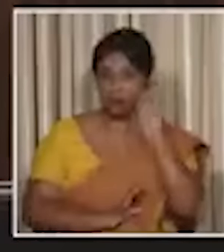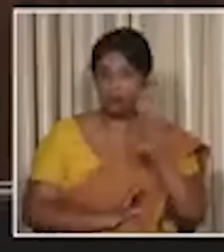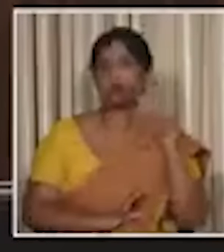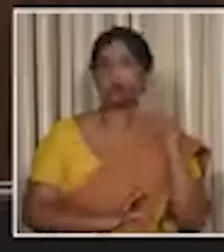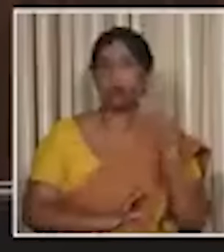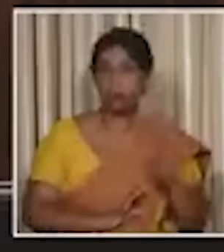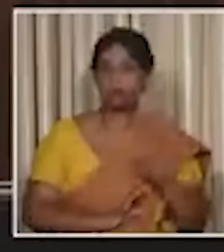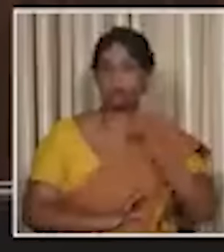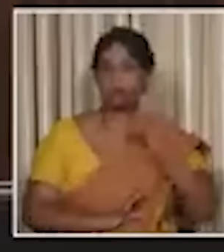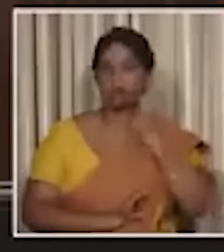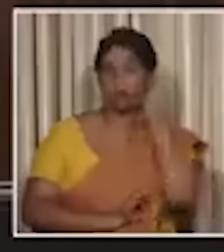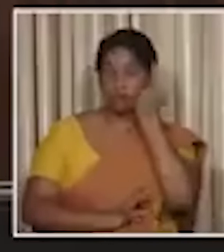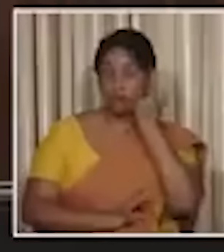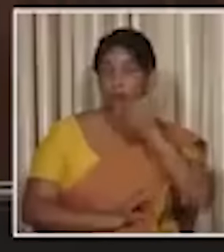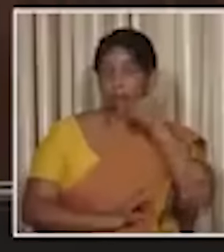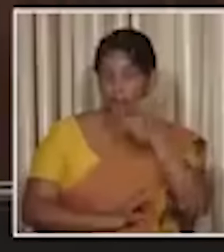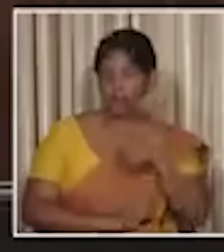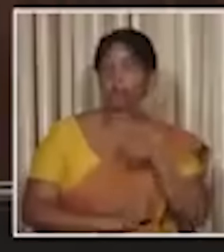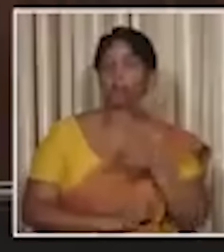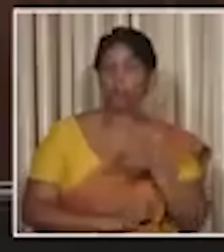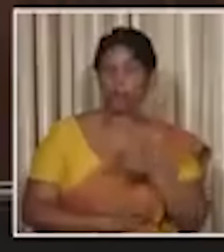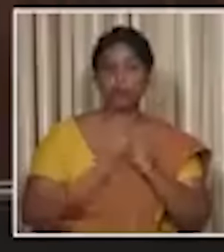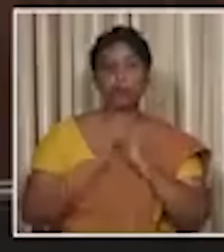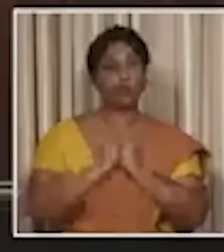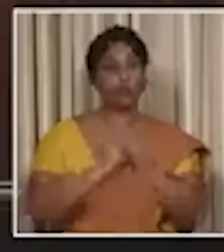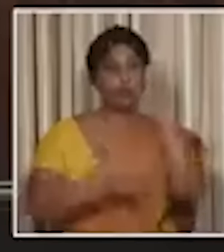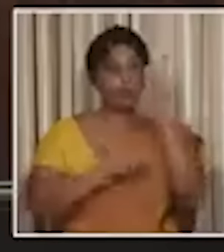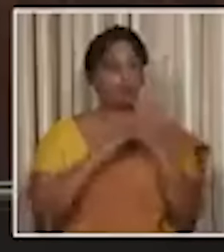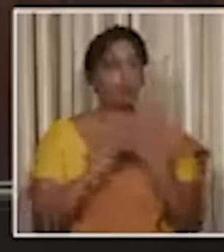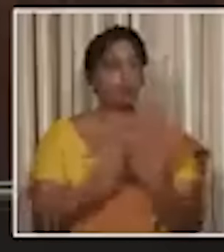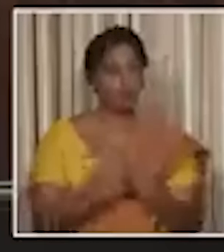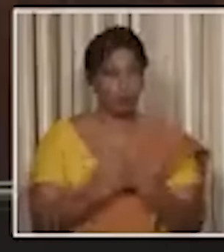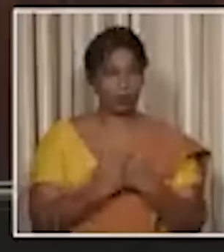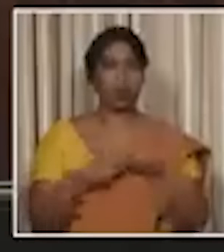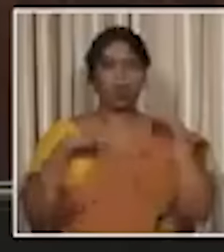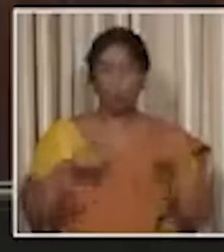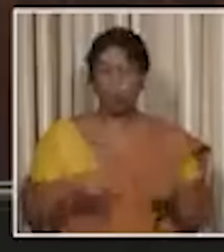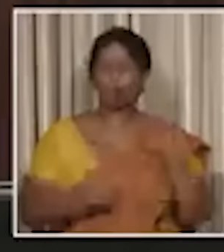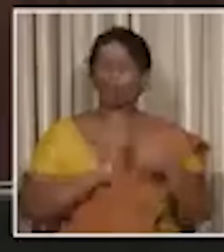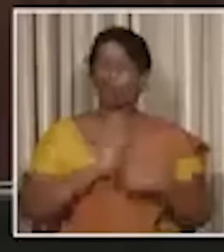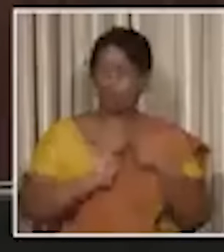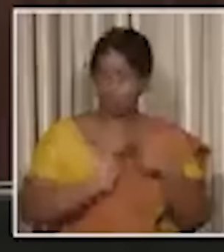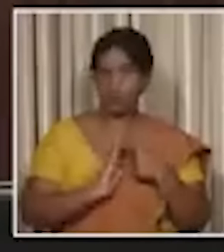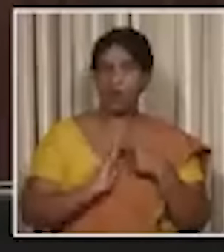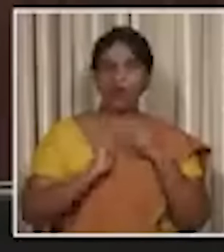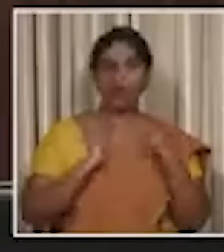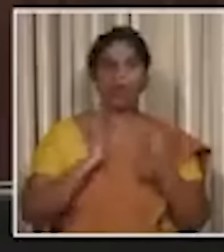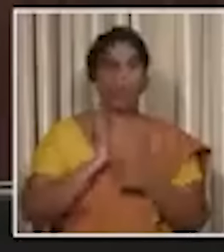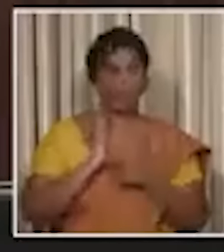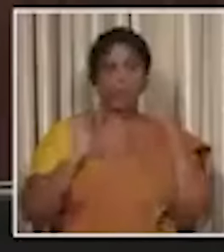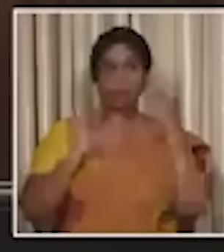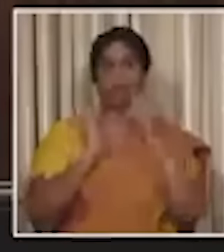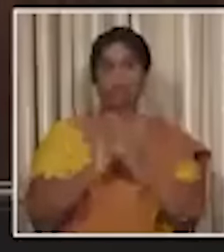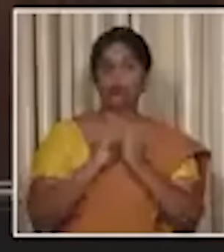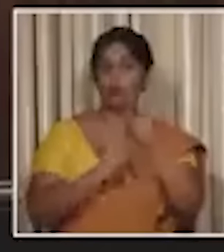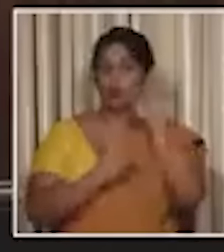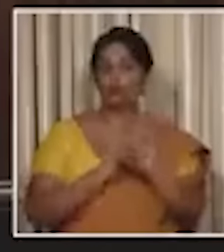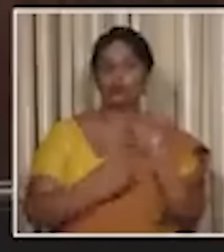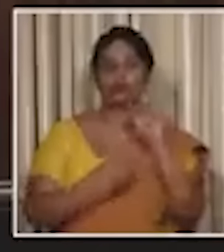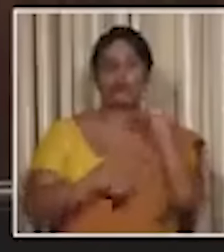அந்த துறை பாரிய அனுபவத்தை கொண்ட அறிவினை கொண்ட ஆம் சுஜயசூரிய அவர்களை சர்வதேச